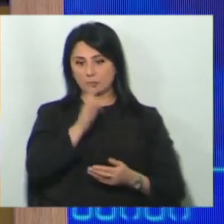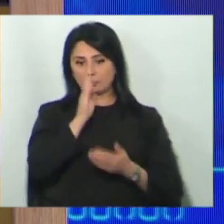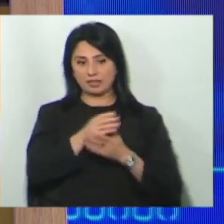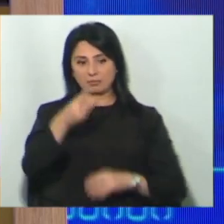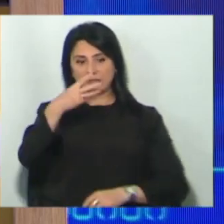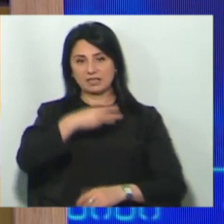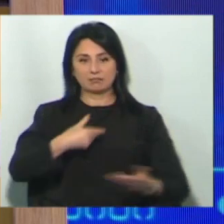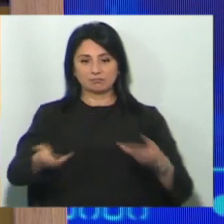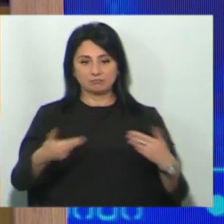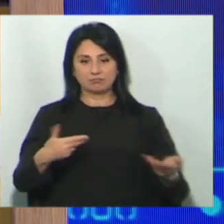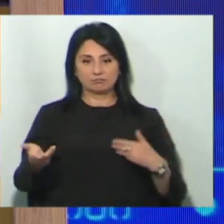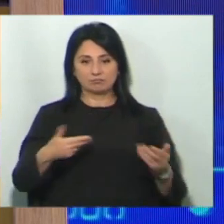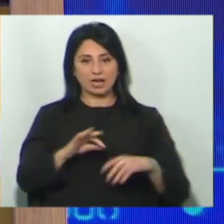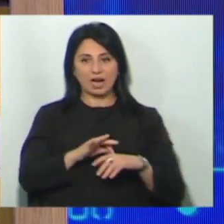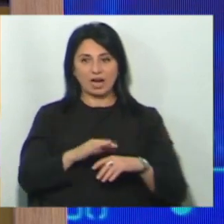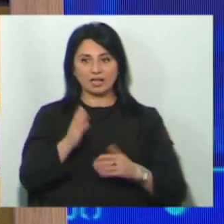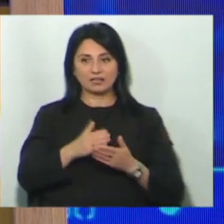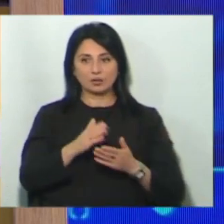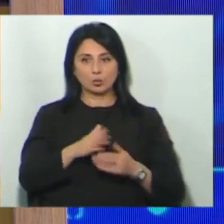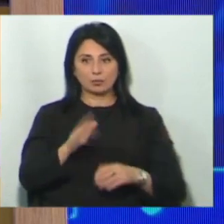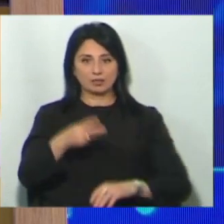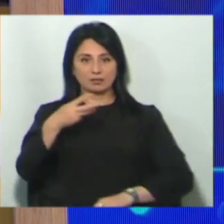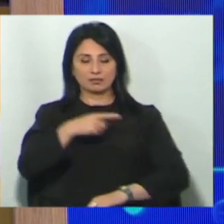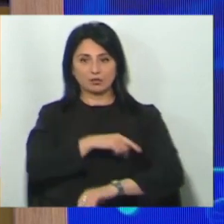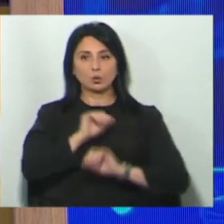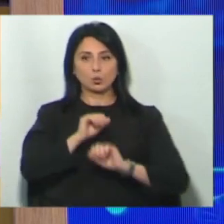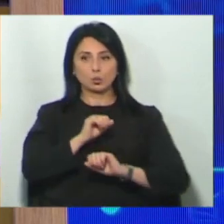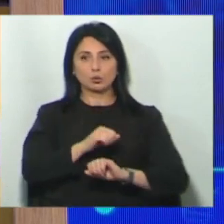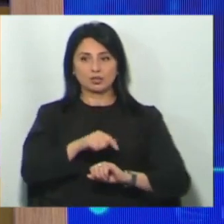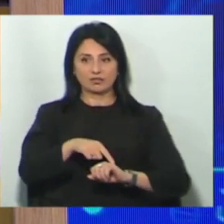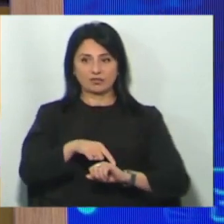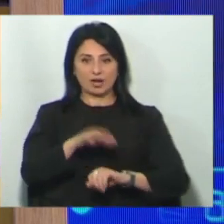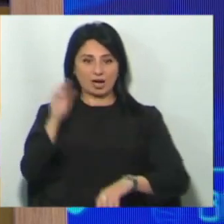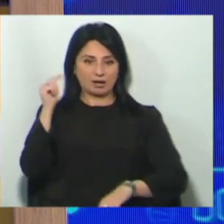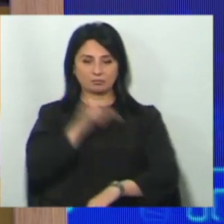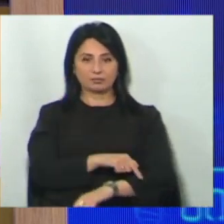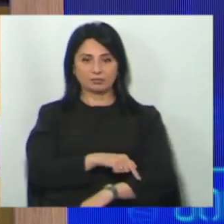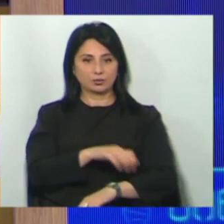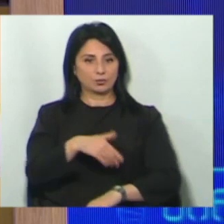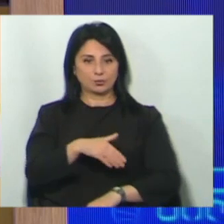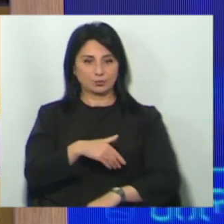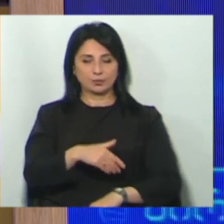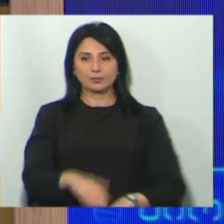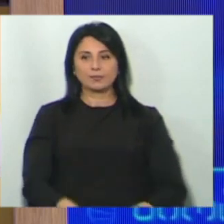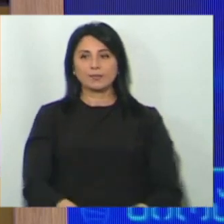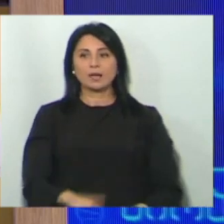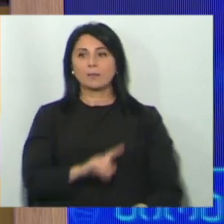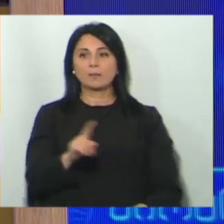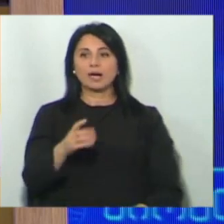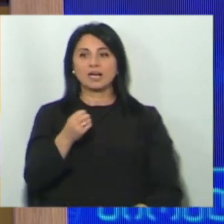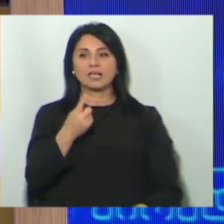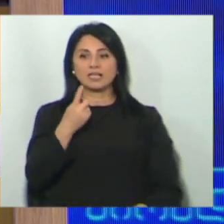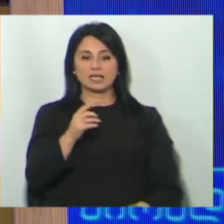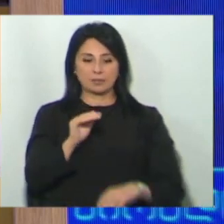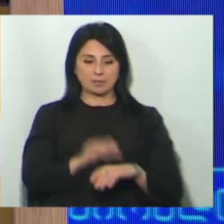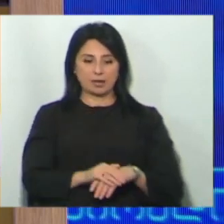პირდაპირ მზისხივებისაგან ჩვენი კანი არის უფრო მეტად დაცული, უშუალოდ კანზე არ ზემოქმედებს ეს სხივები. Მაგრამ არის კიდევ